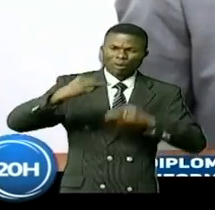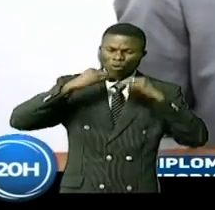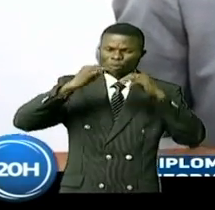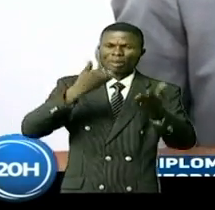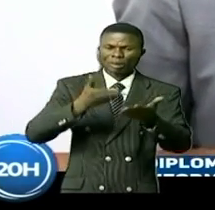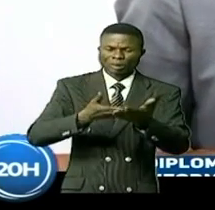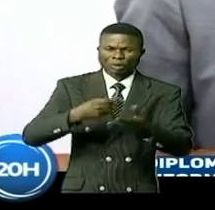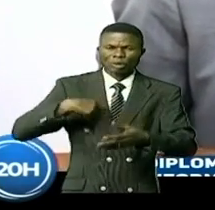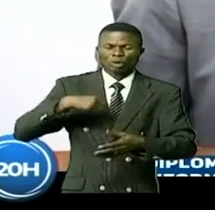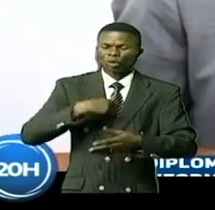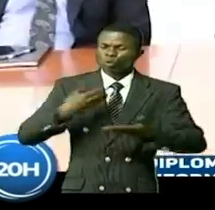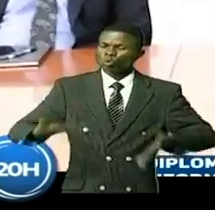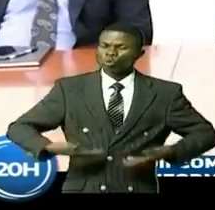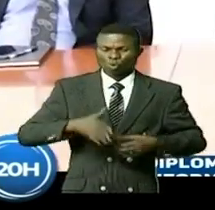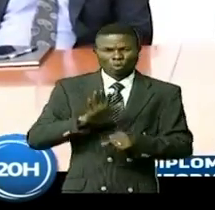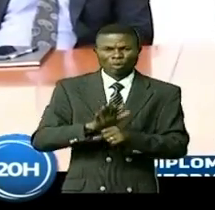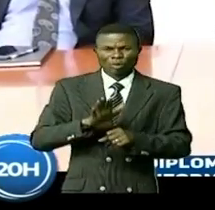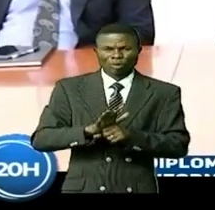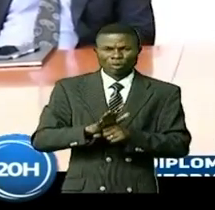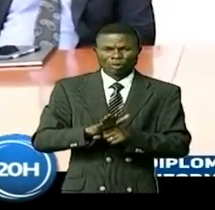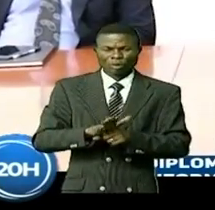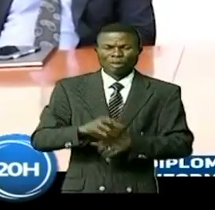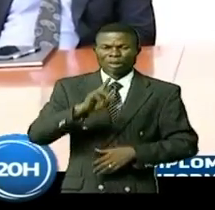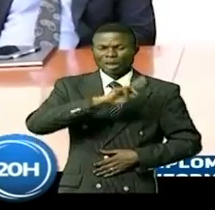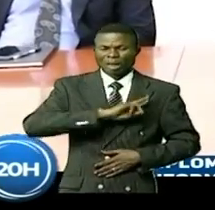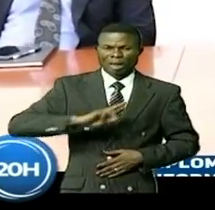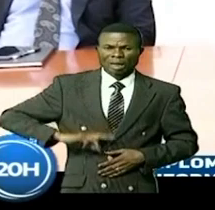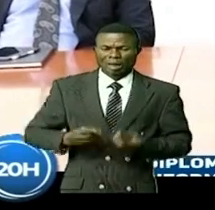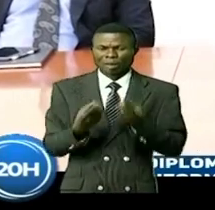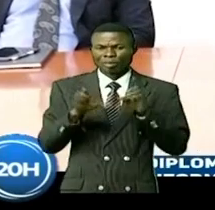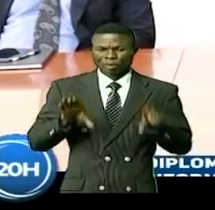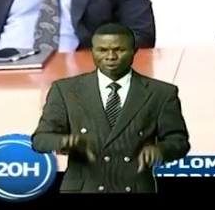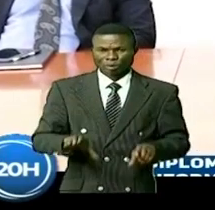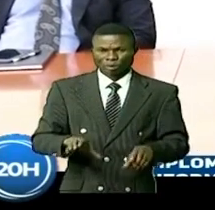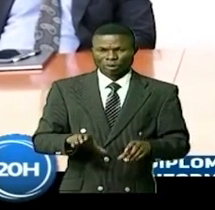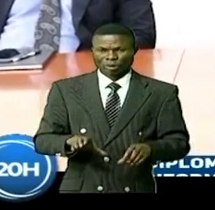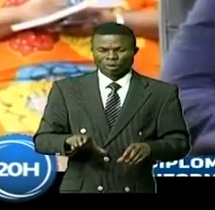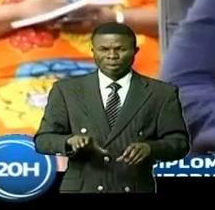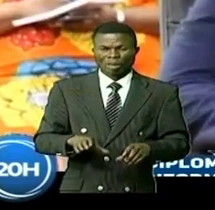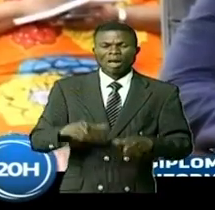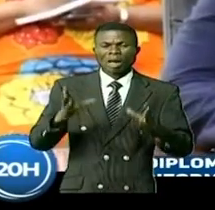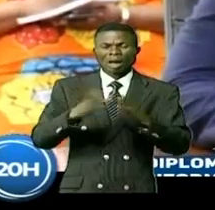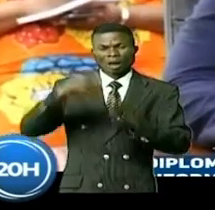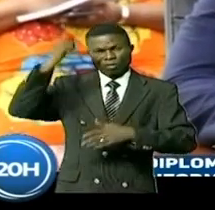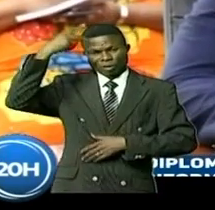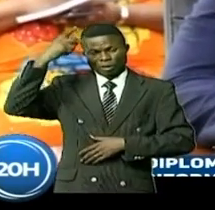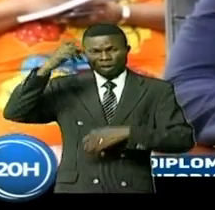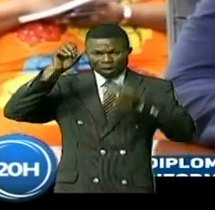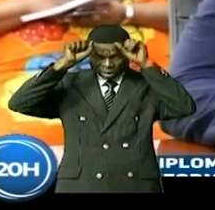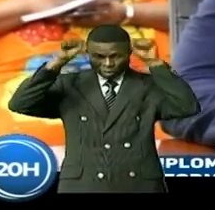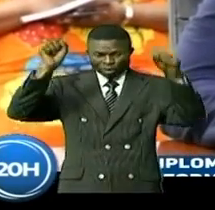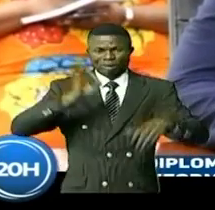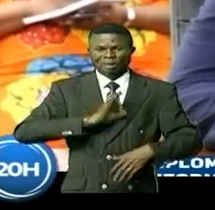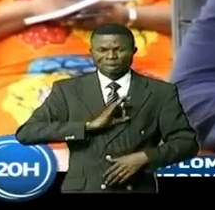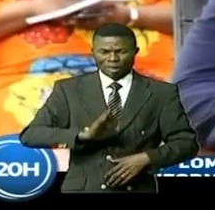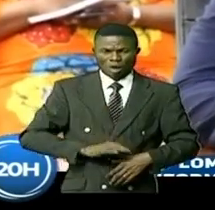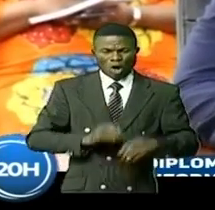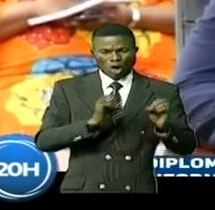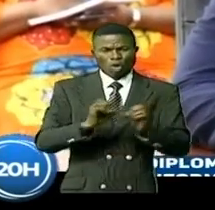Nous apprécions la RDC et pas la politique que le président Tshisekedi